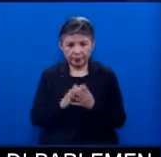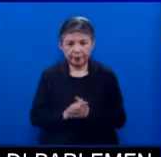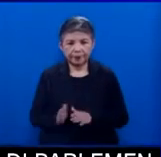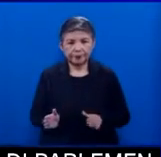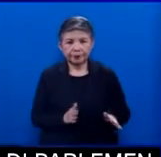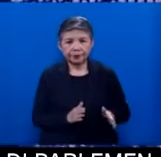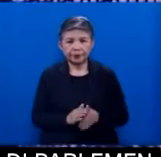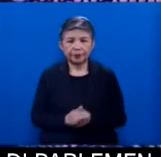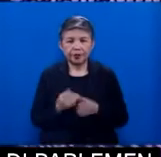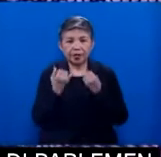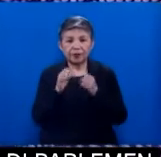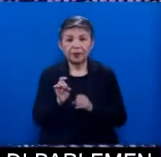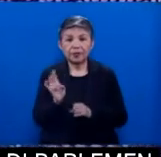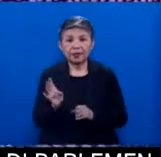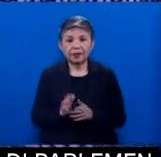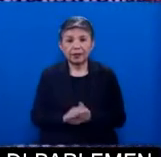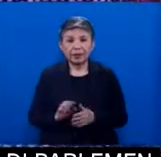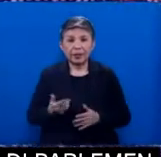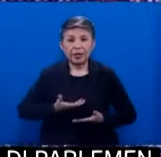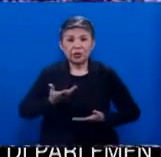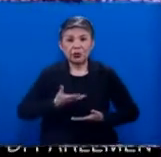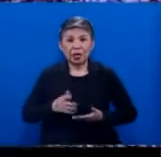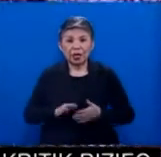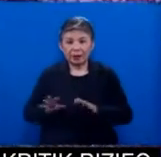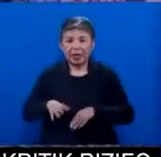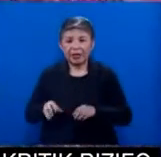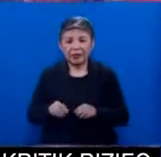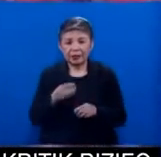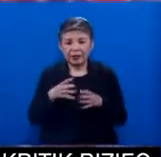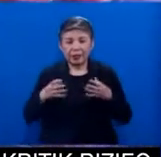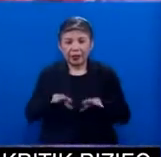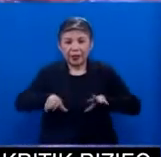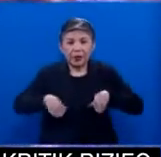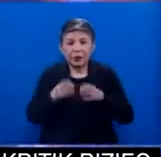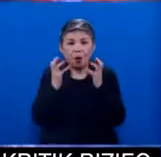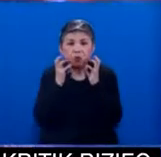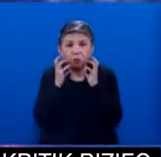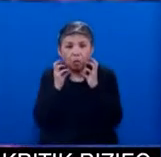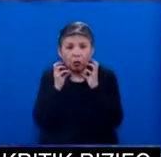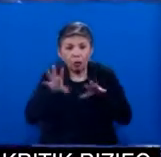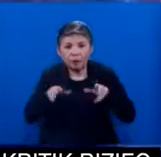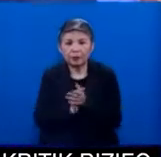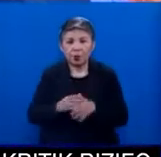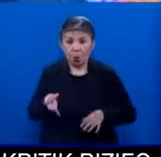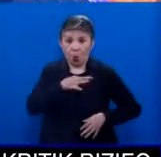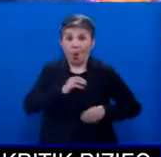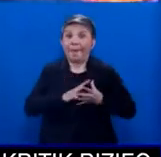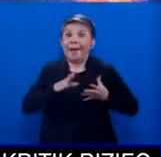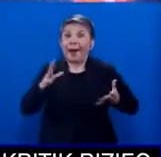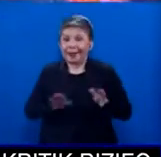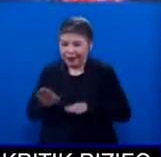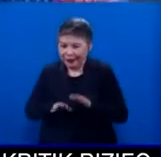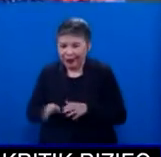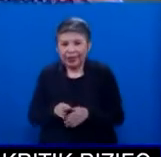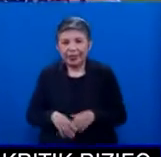Kita beralih ke informasi lain. Berawal dari kegemaran memelihara iguana, seorang pria di Palembang menghasilkan cuan puluhan juta rupiah dari budidaya reptil